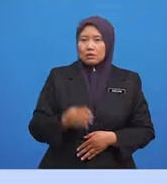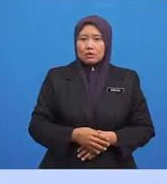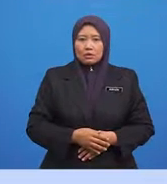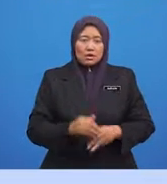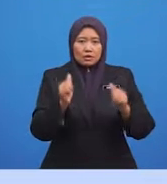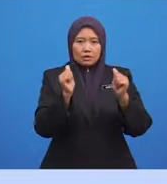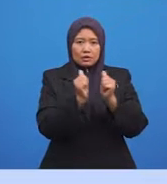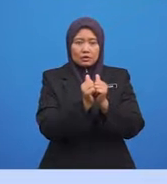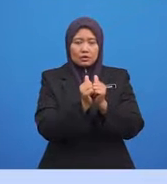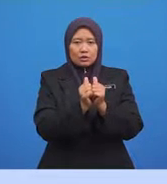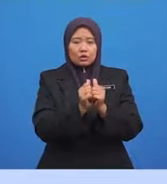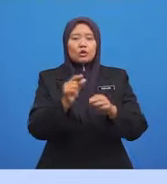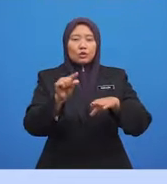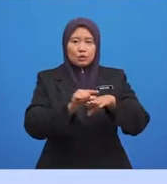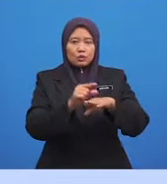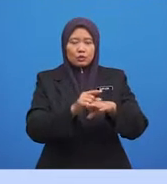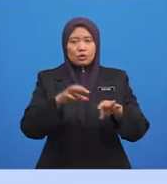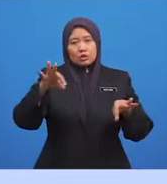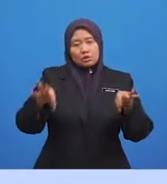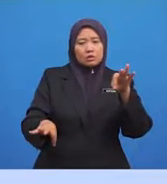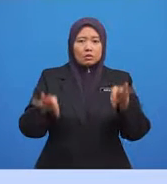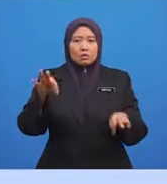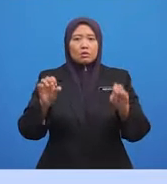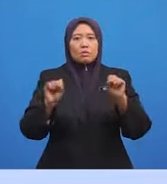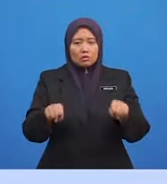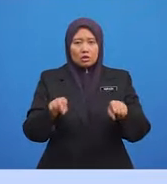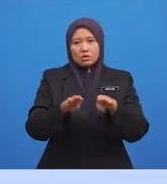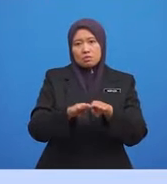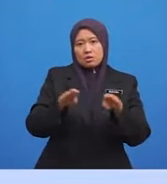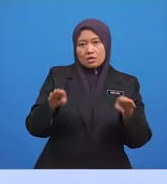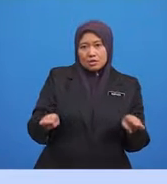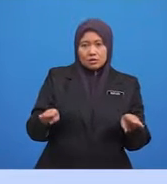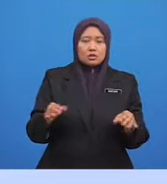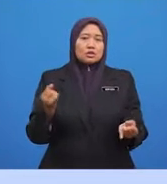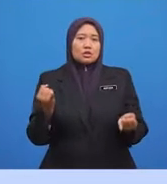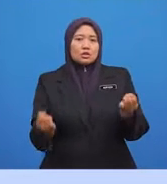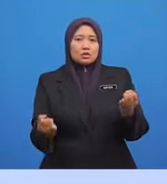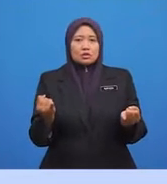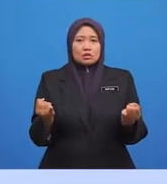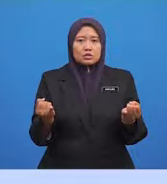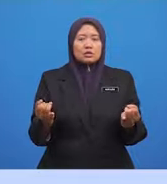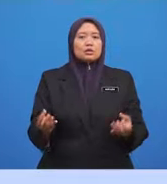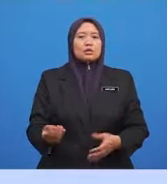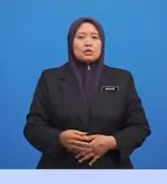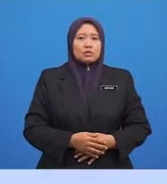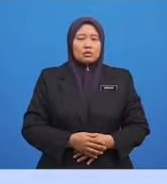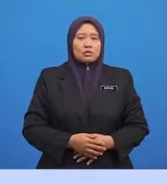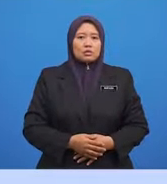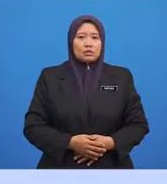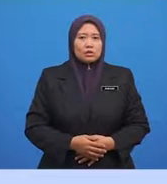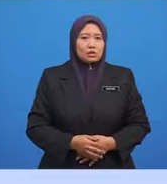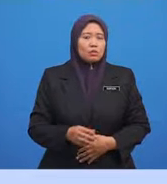Dengan menggunakan dacing, kita dapat membuat perbandingan jisim antara sebuah buku dan sebiji